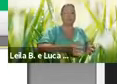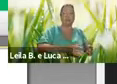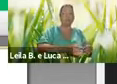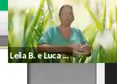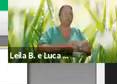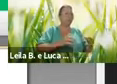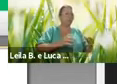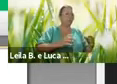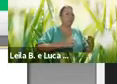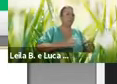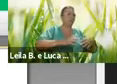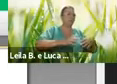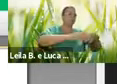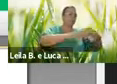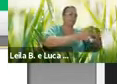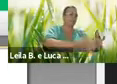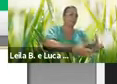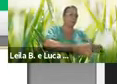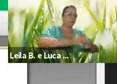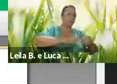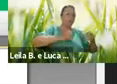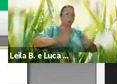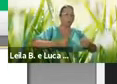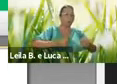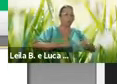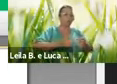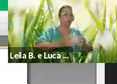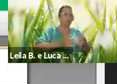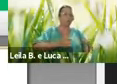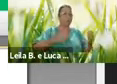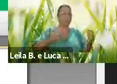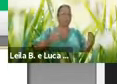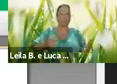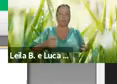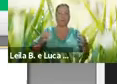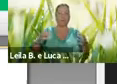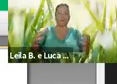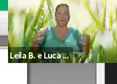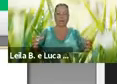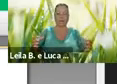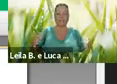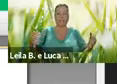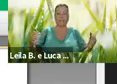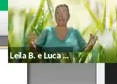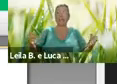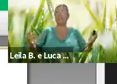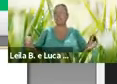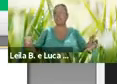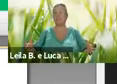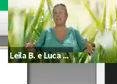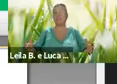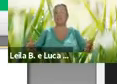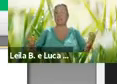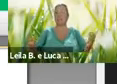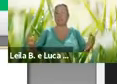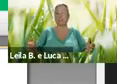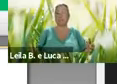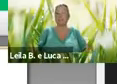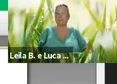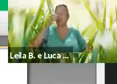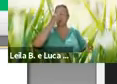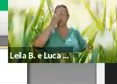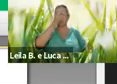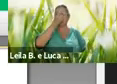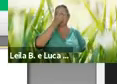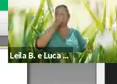cosa pensiamo? Normalmente come parliamo? Normalmente come facciamo a interagire? Anche se in